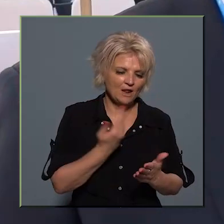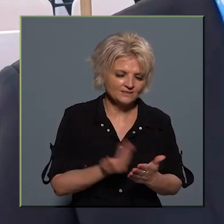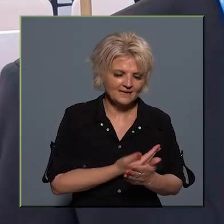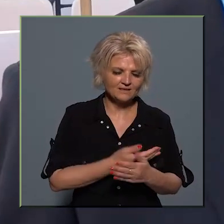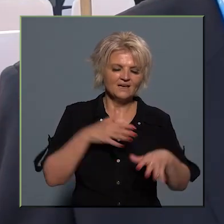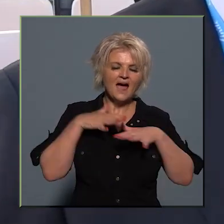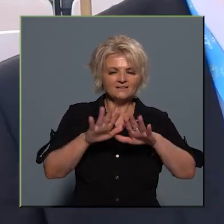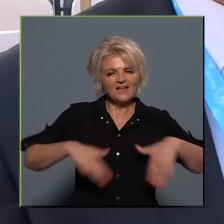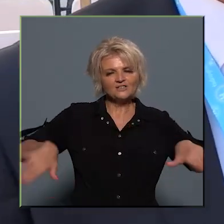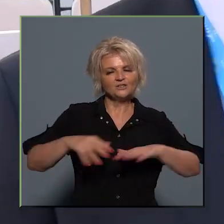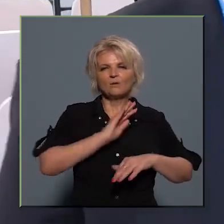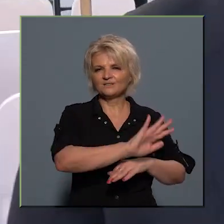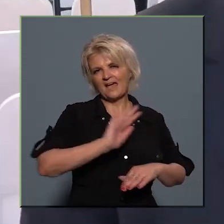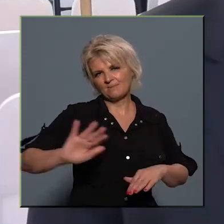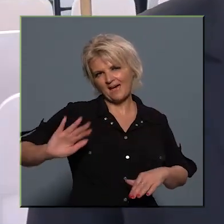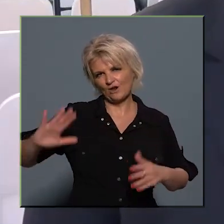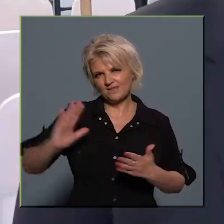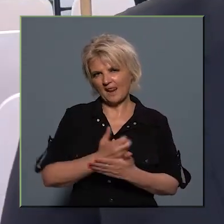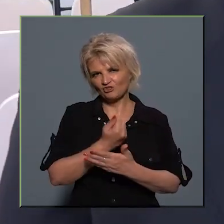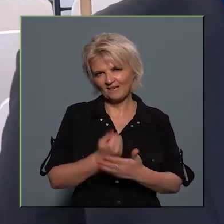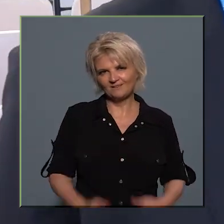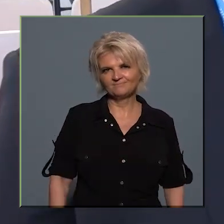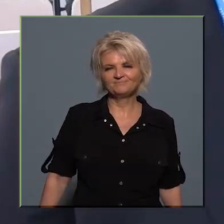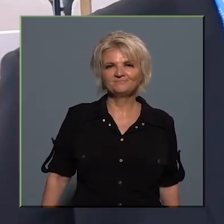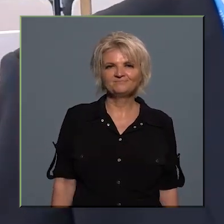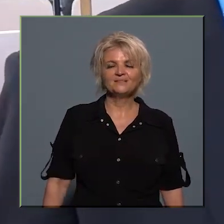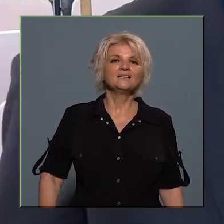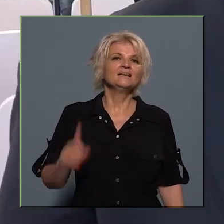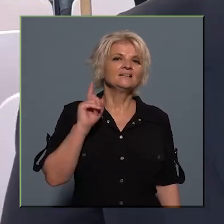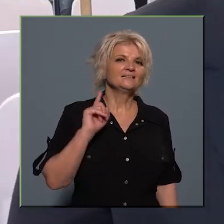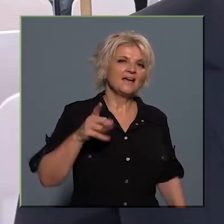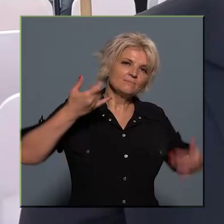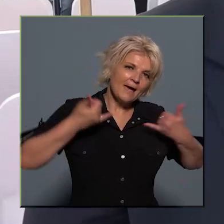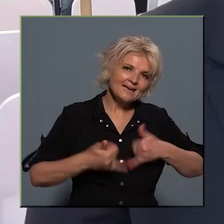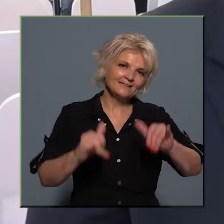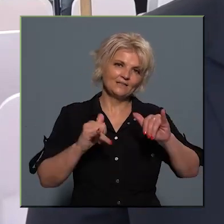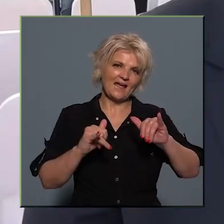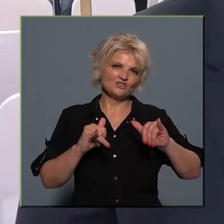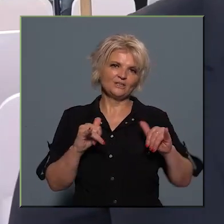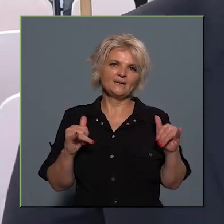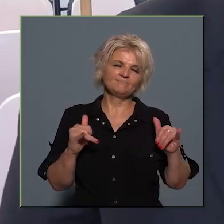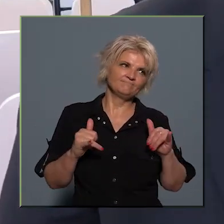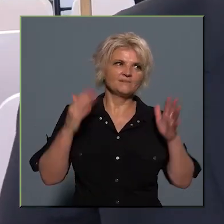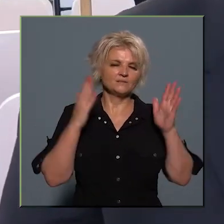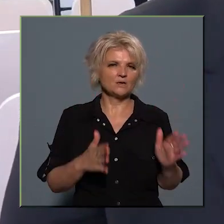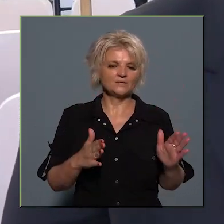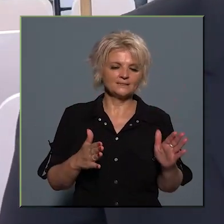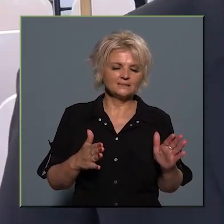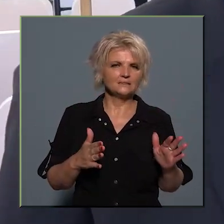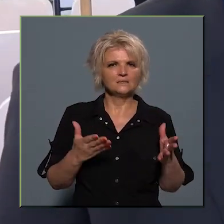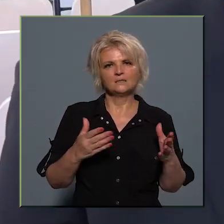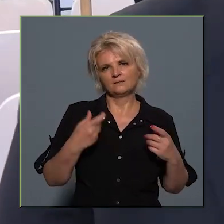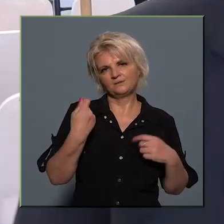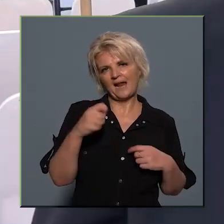a társadalom részére. Ugye általában, ugyanakkor az beindítási szakasz az